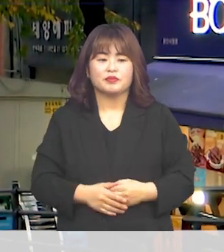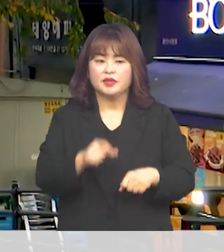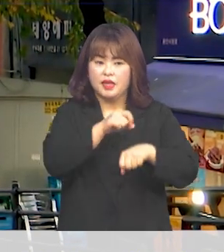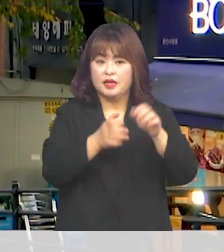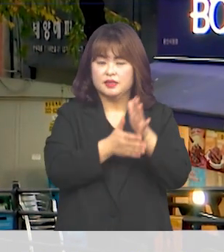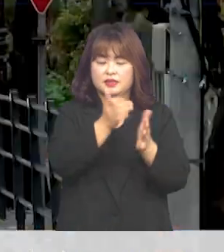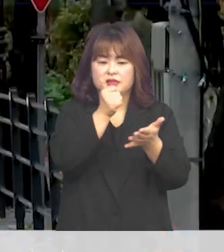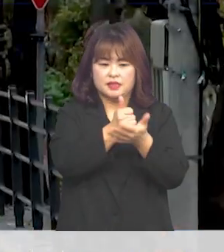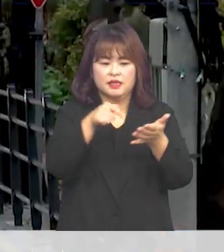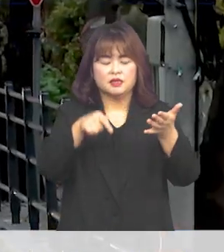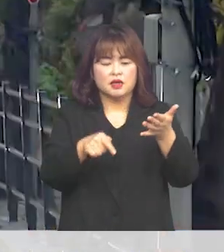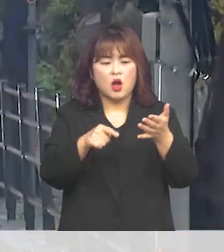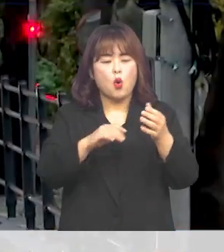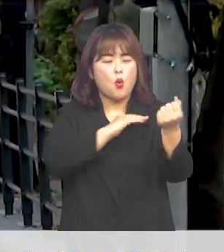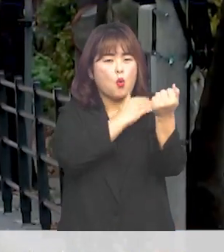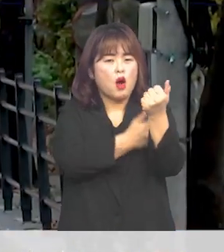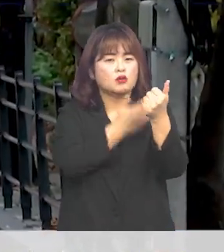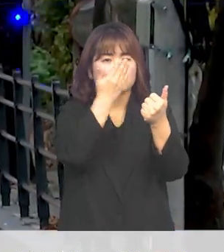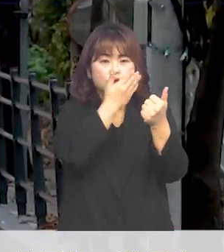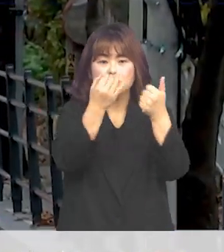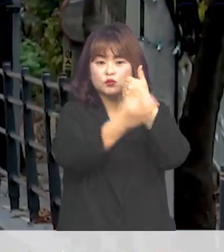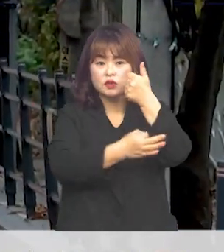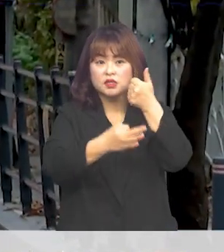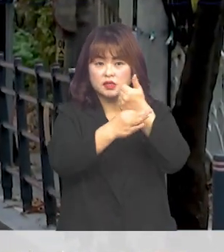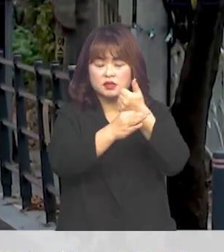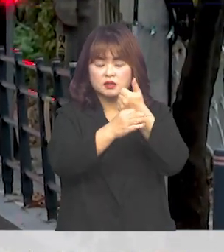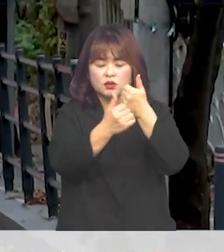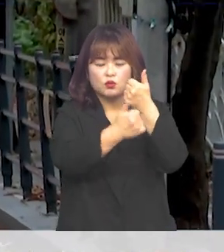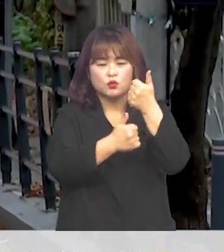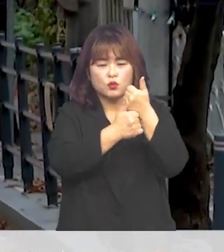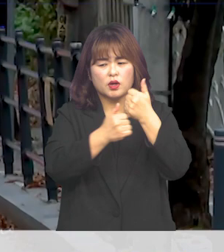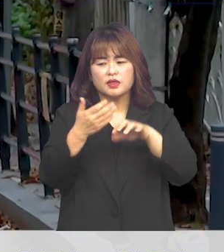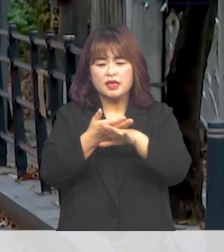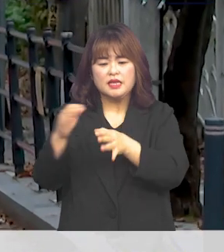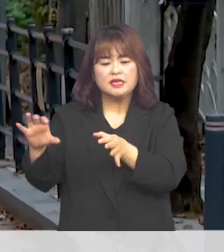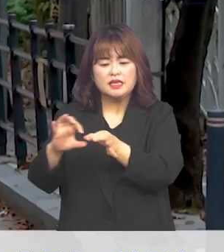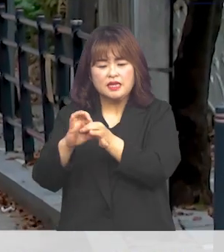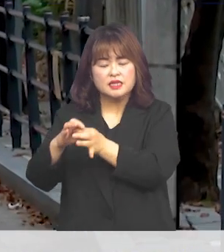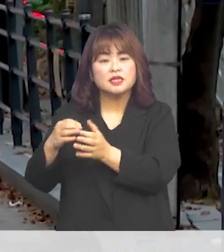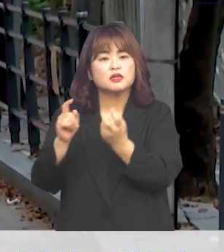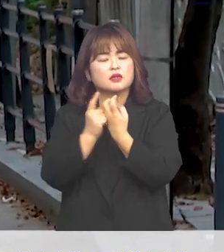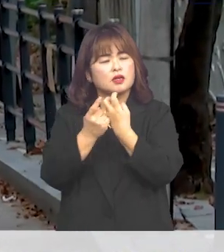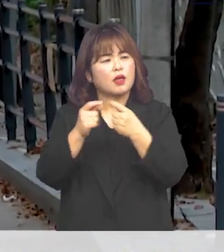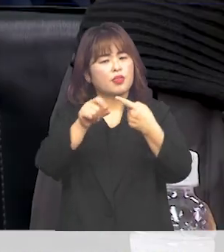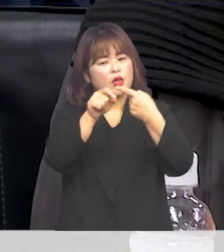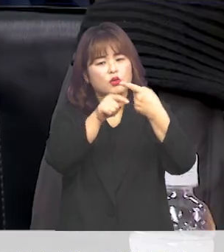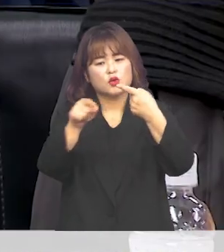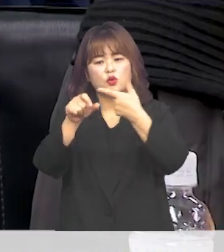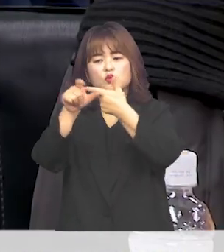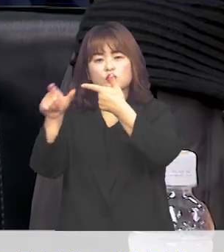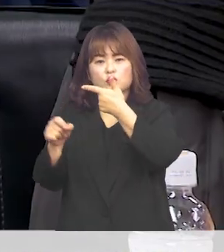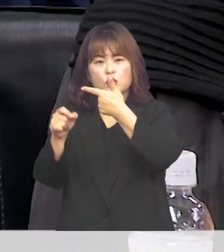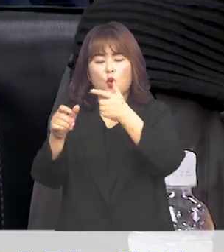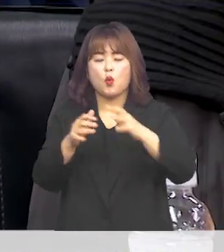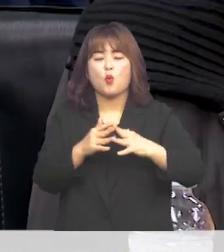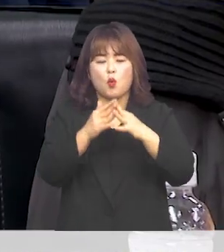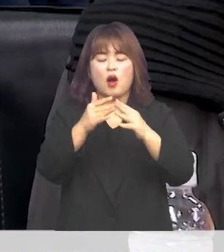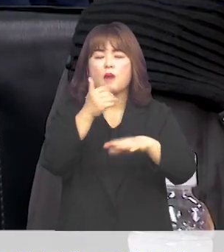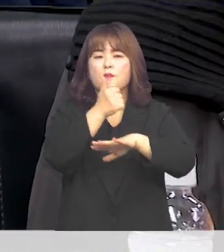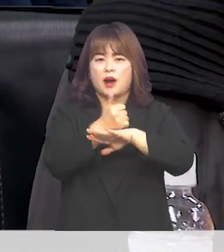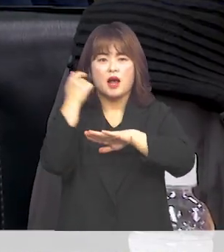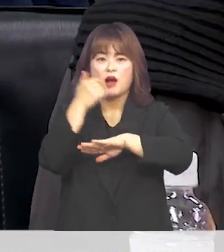시장은 시가 국민권익위원회와 협의해 대체 도로 개설을 계획 중이며 내년 상반기 중 공사를